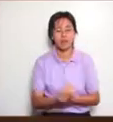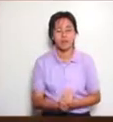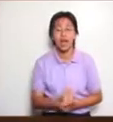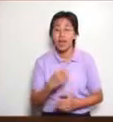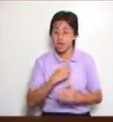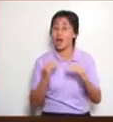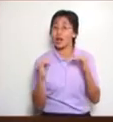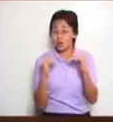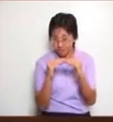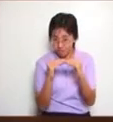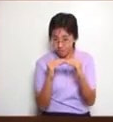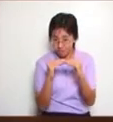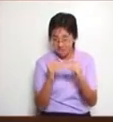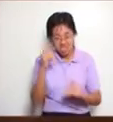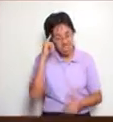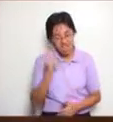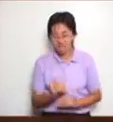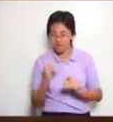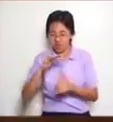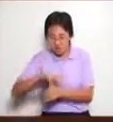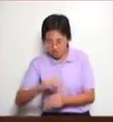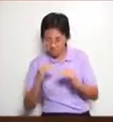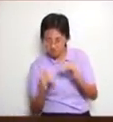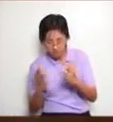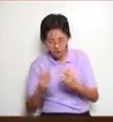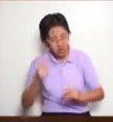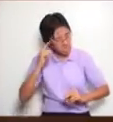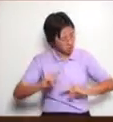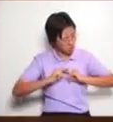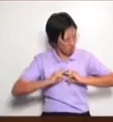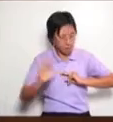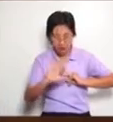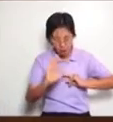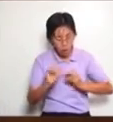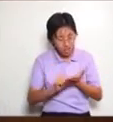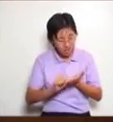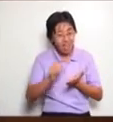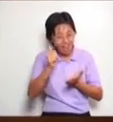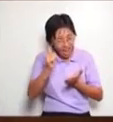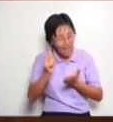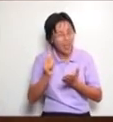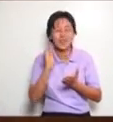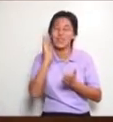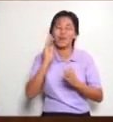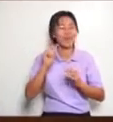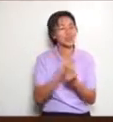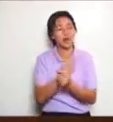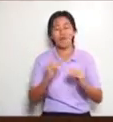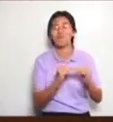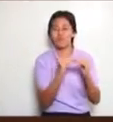อยากเจอควยติธรรม ต้องเลิกและเมิดผู้อื่นและเลิกเข้าข้างตัวเองอ่าวแล้วครับ ตกลง